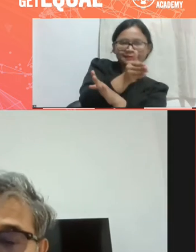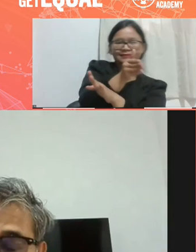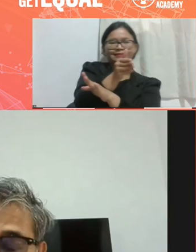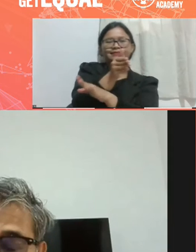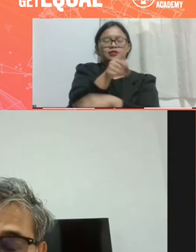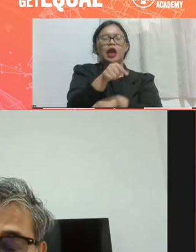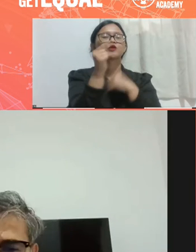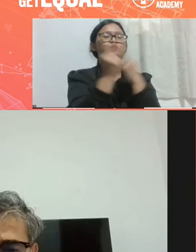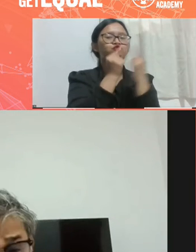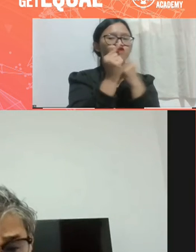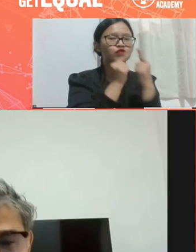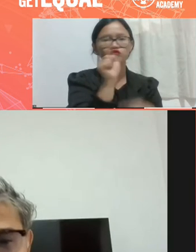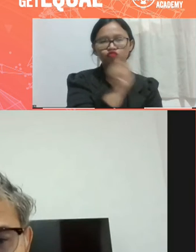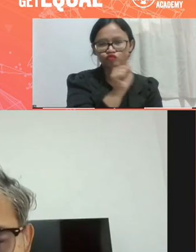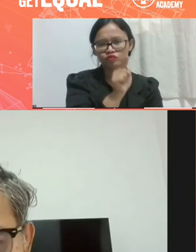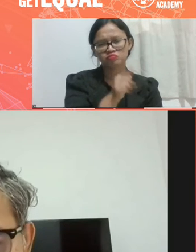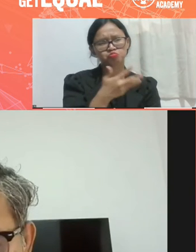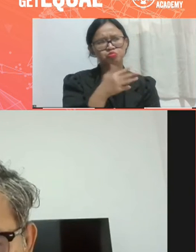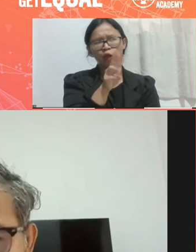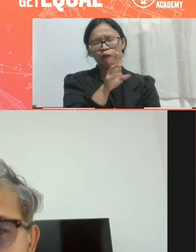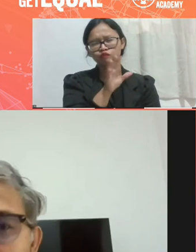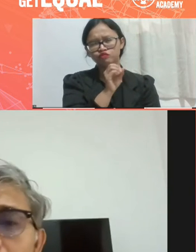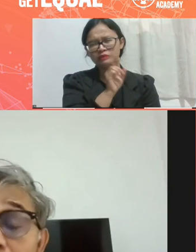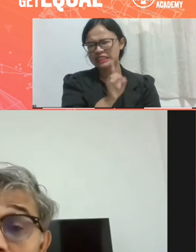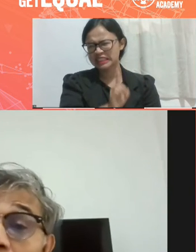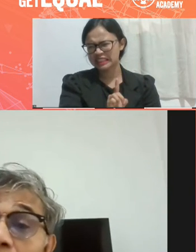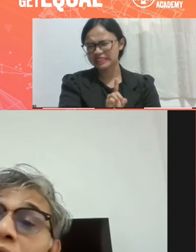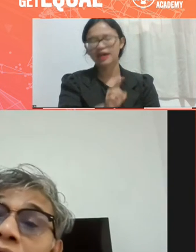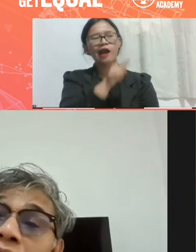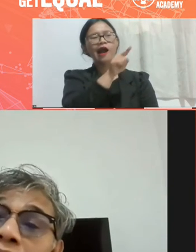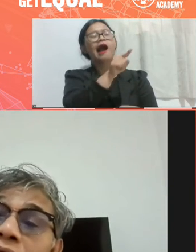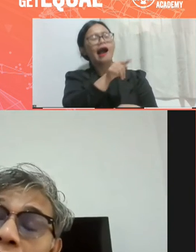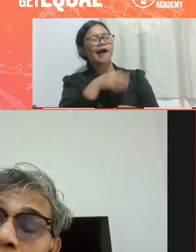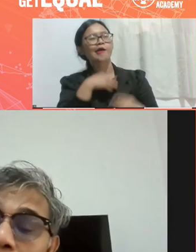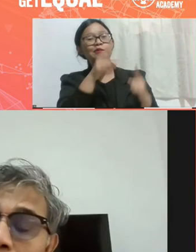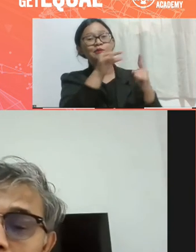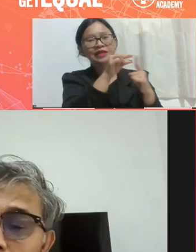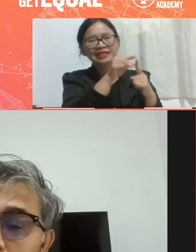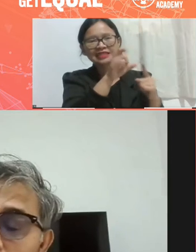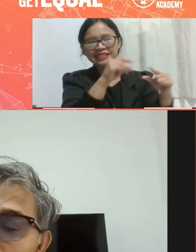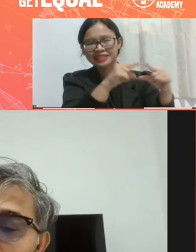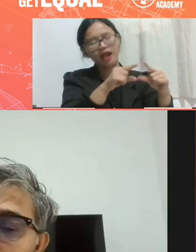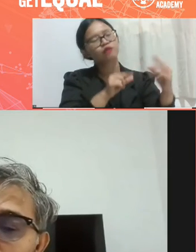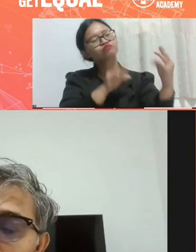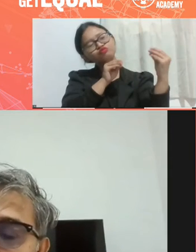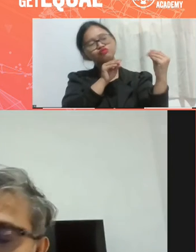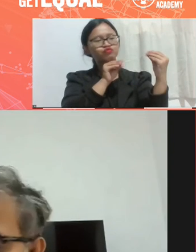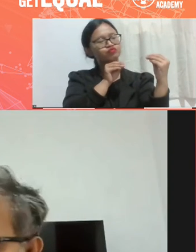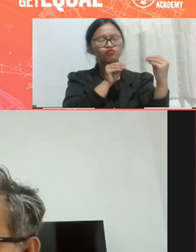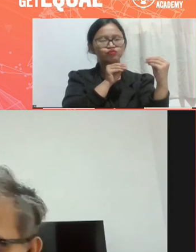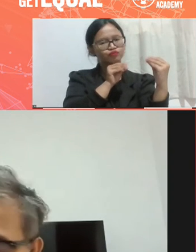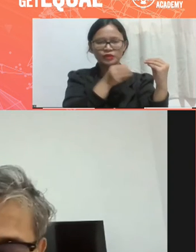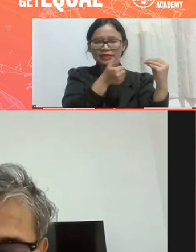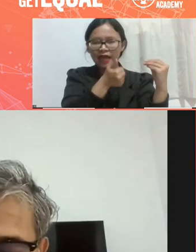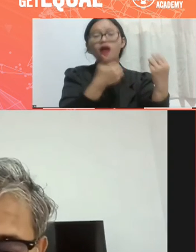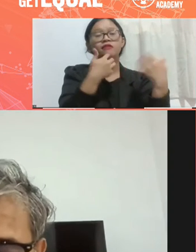sempat ngobrol 1,5 jam apa ya, kalau nggak salah, dengan Patricia. Dan saya